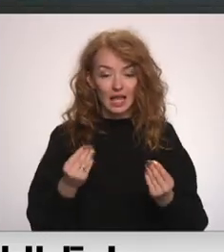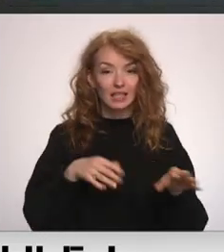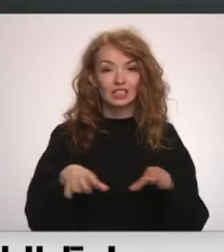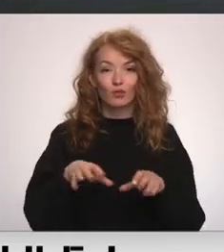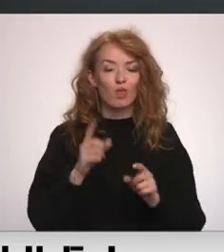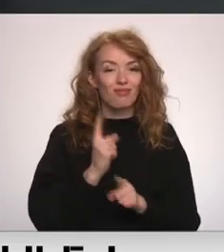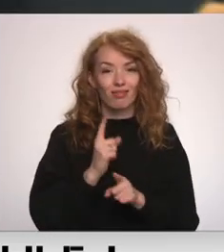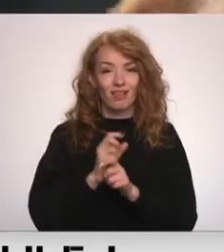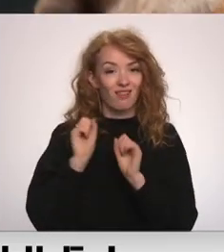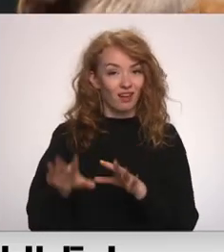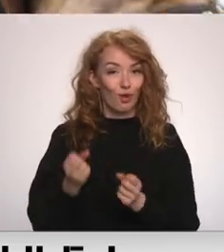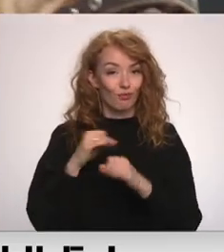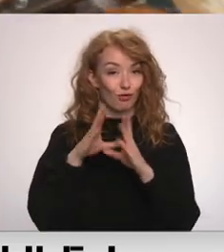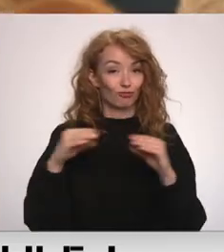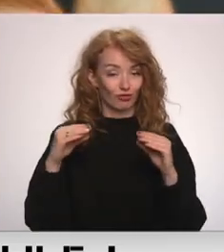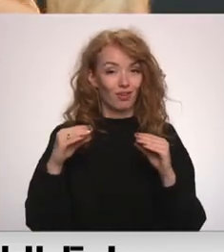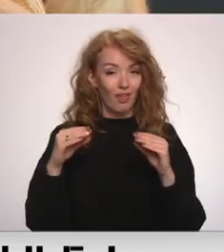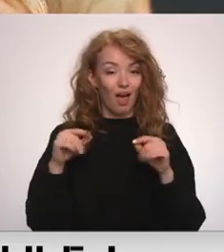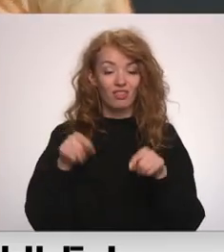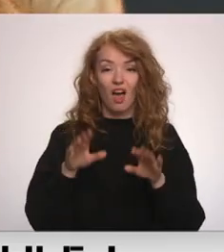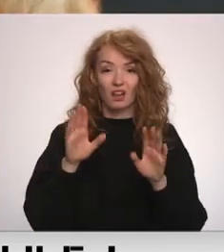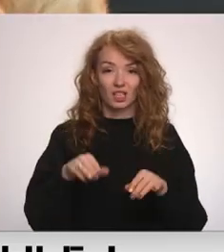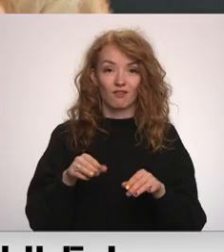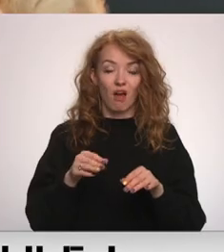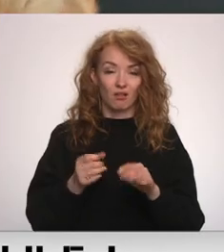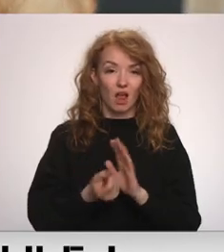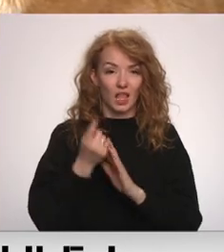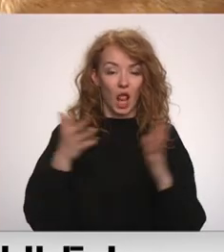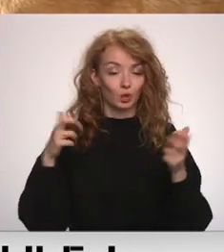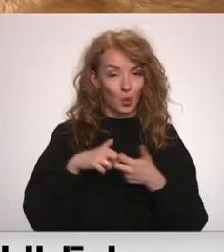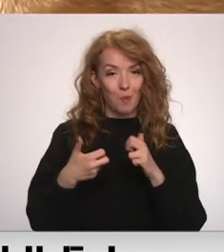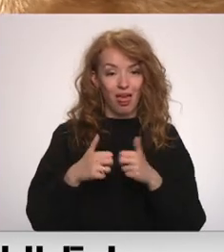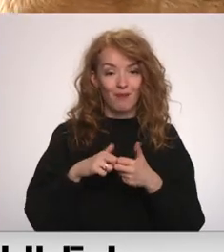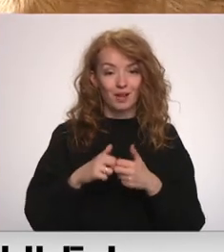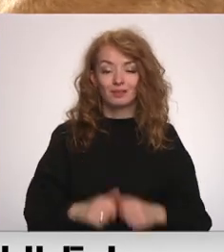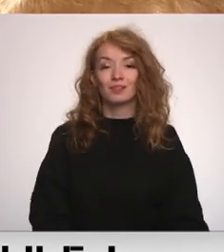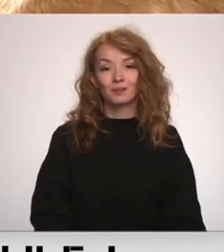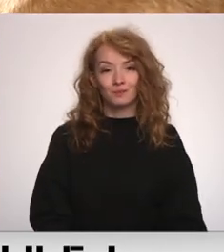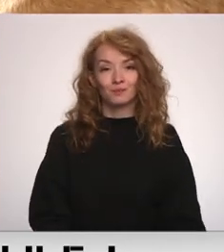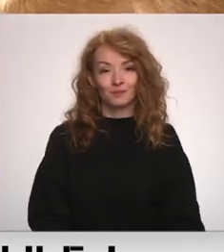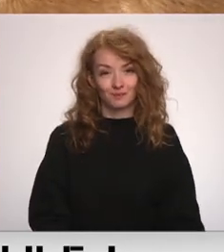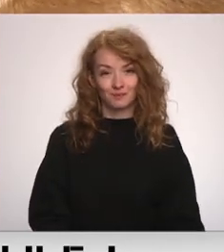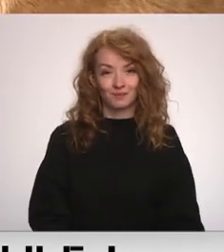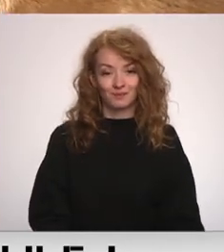noteikti nedrīkst atstāt automašīnās. Tas var beigties pat letāli. Aija Kinca, Ivans Milovs, Latvijas televīzija.